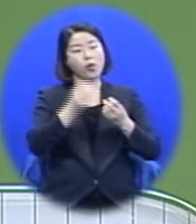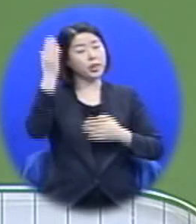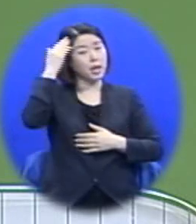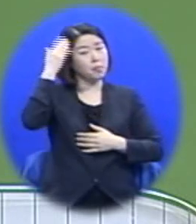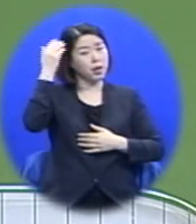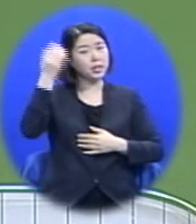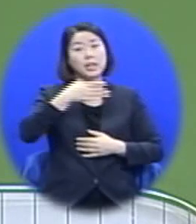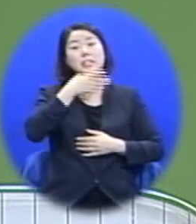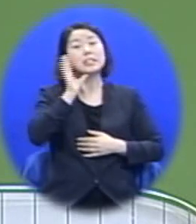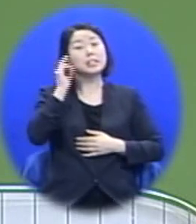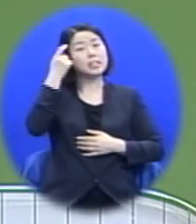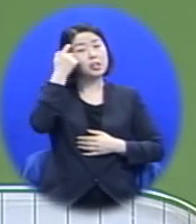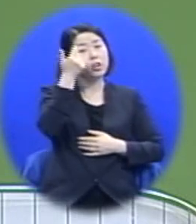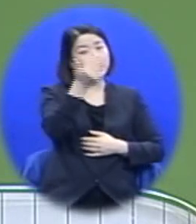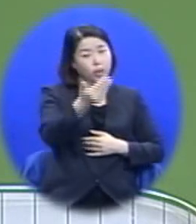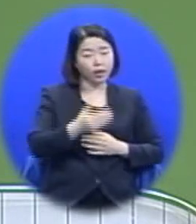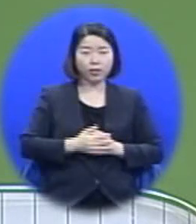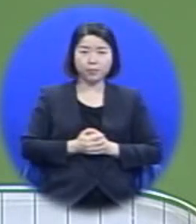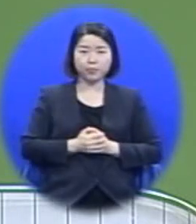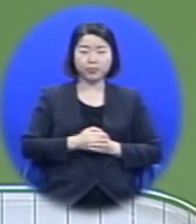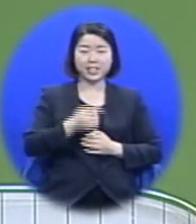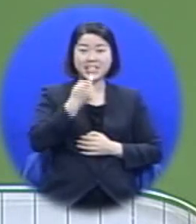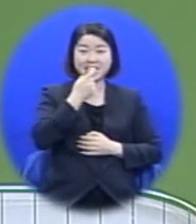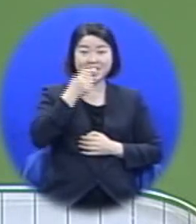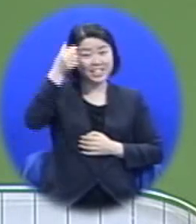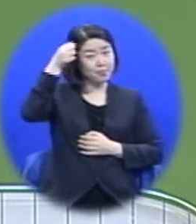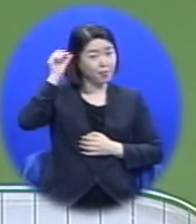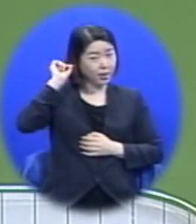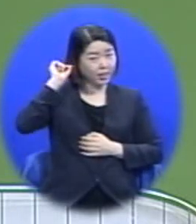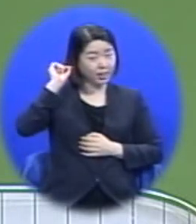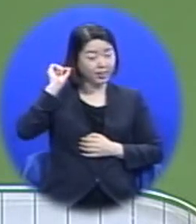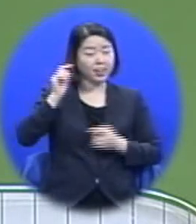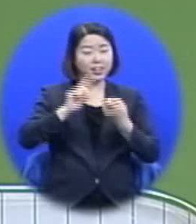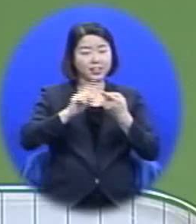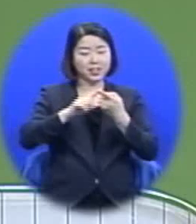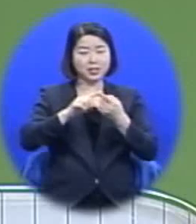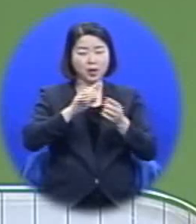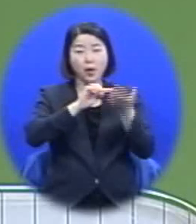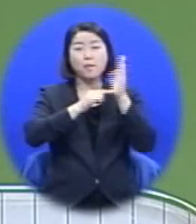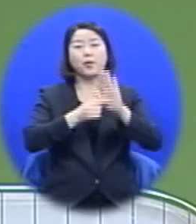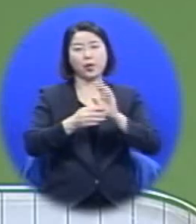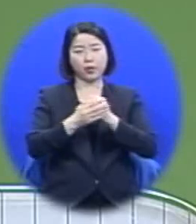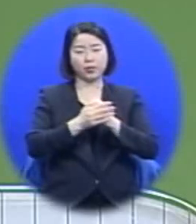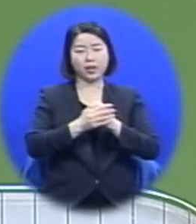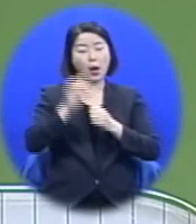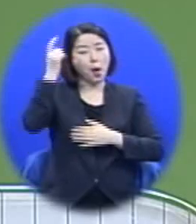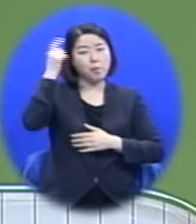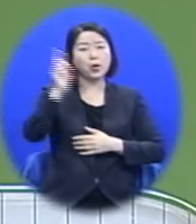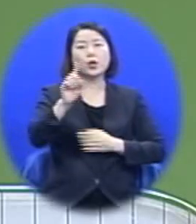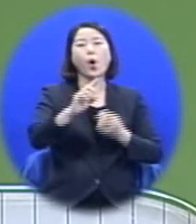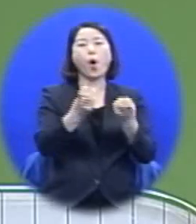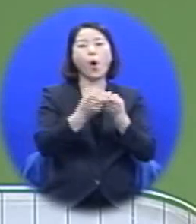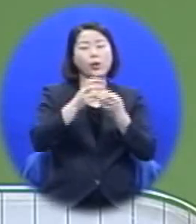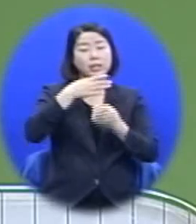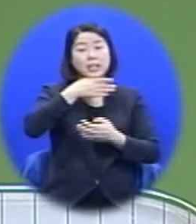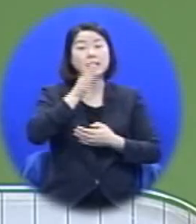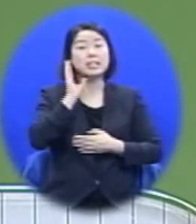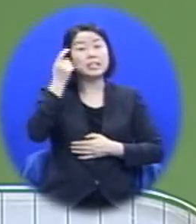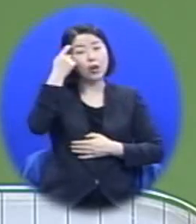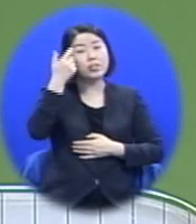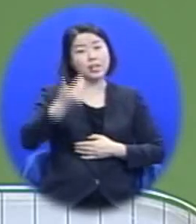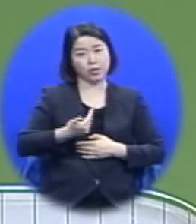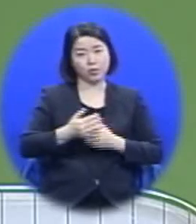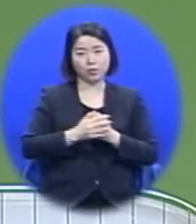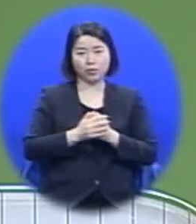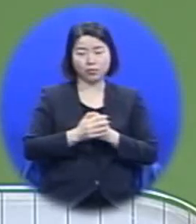써요 흰 목회가 난걸 그 아이는 그렇게 표현 하더라고 머리가 어떻게 그렇게 늘 거냐고 아주모